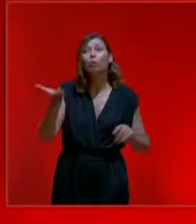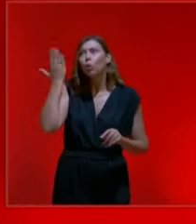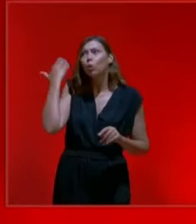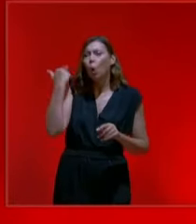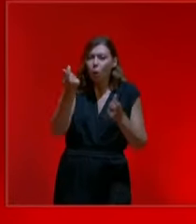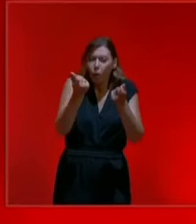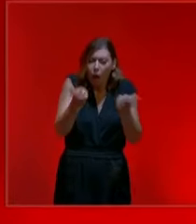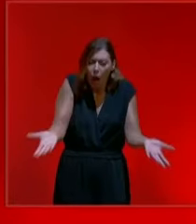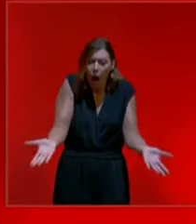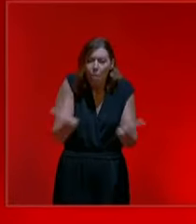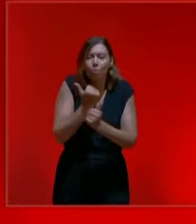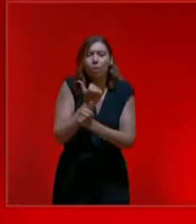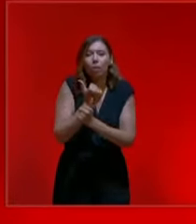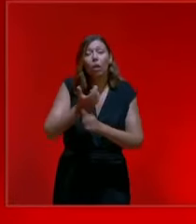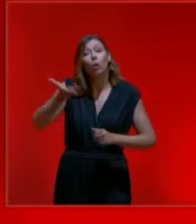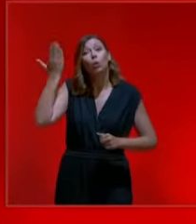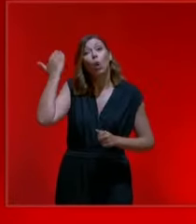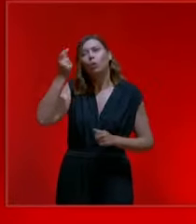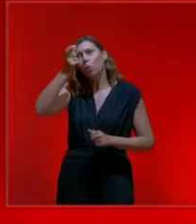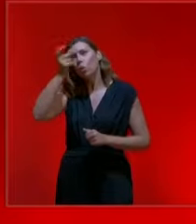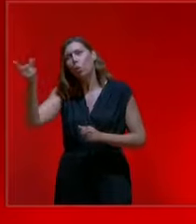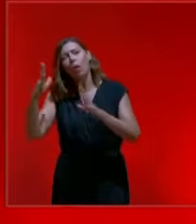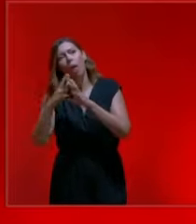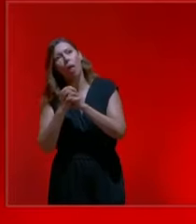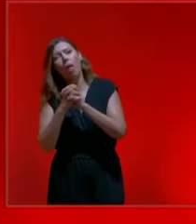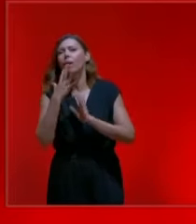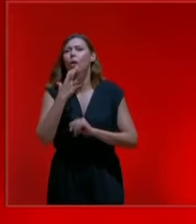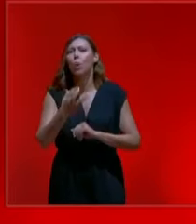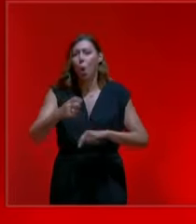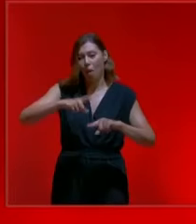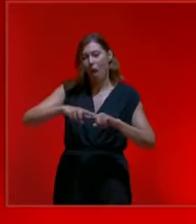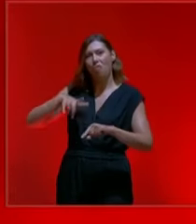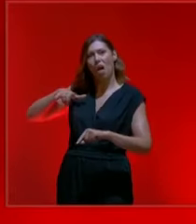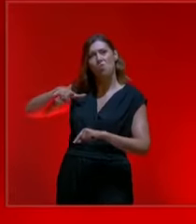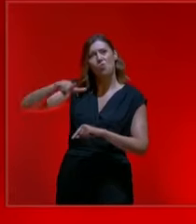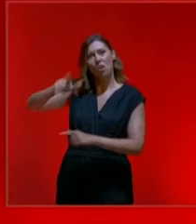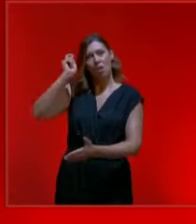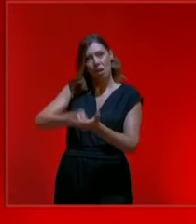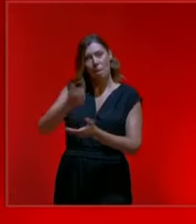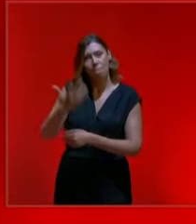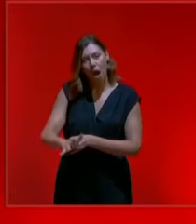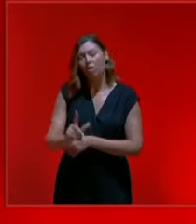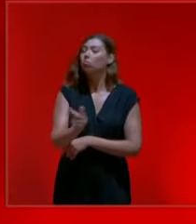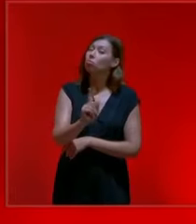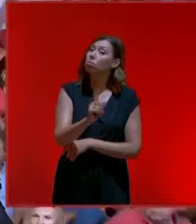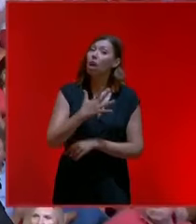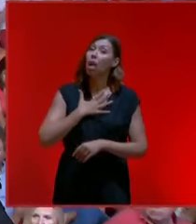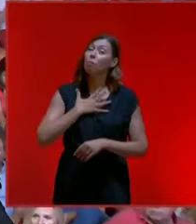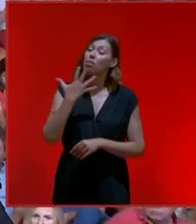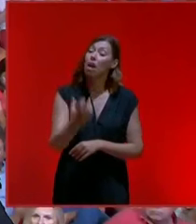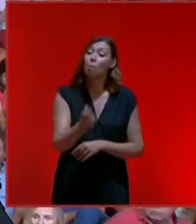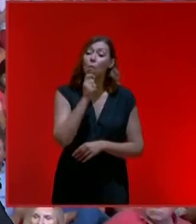την Τουρκία επειδή είχαμε πάρει Ραφάλ. Ηρεμία υπήρχε επειδή είχαμε ενεργητική εξωτερική πολιτική,